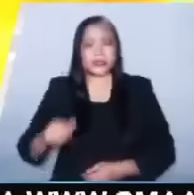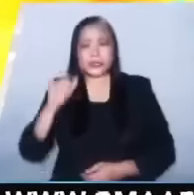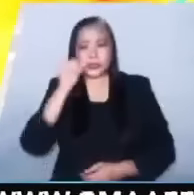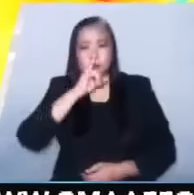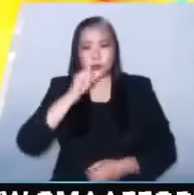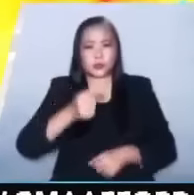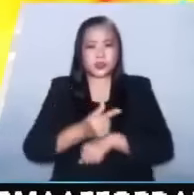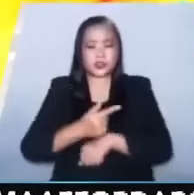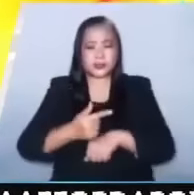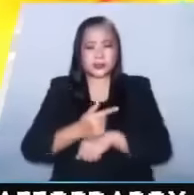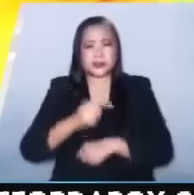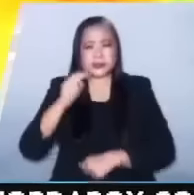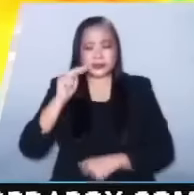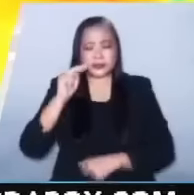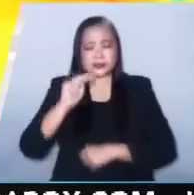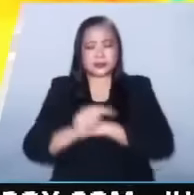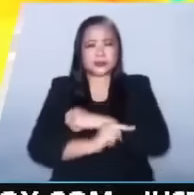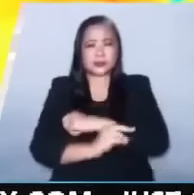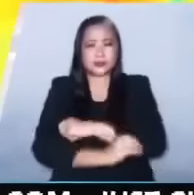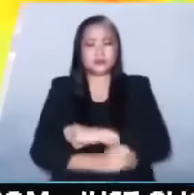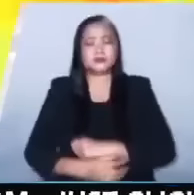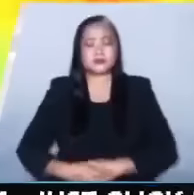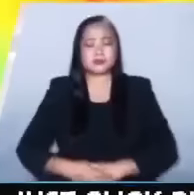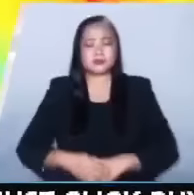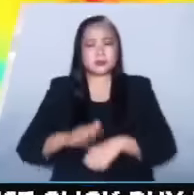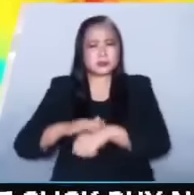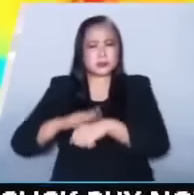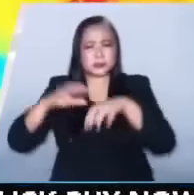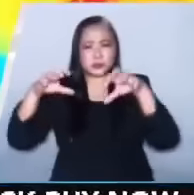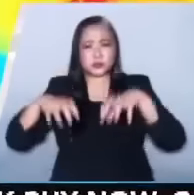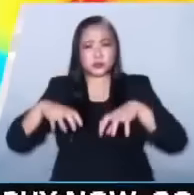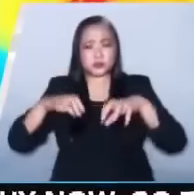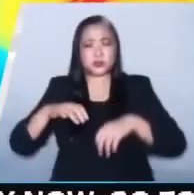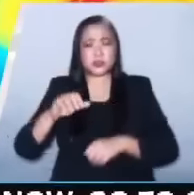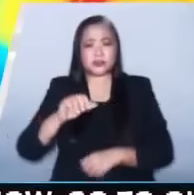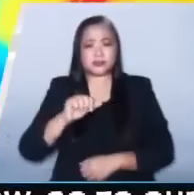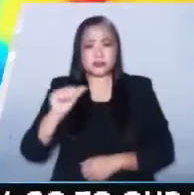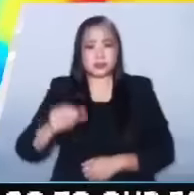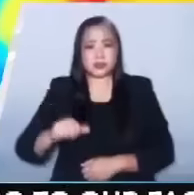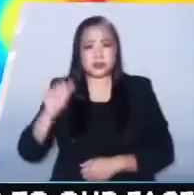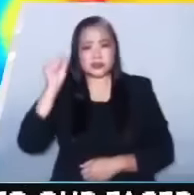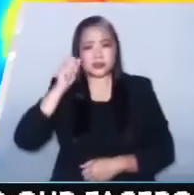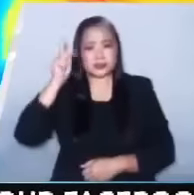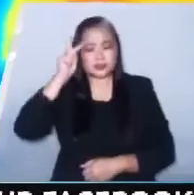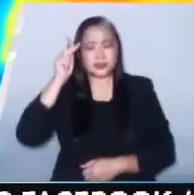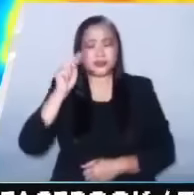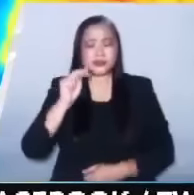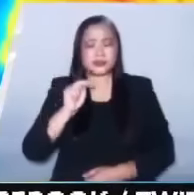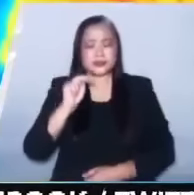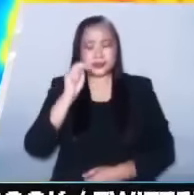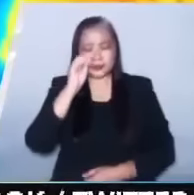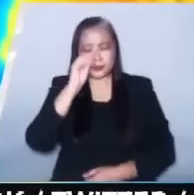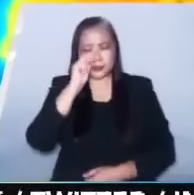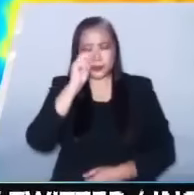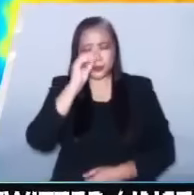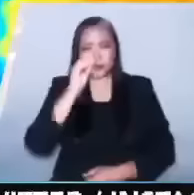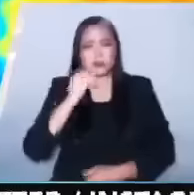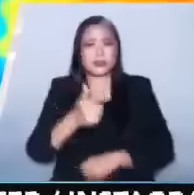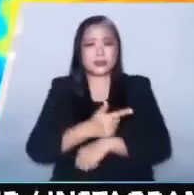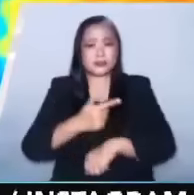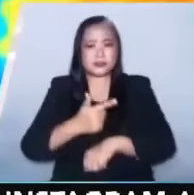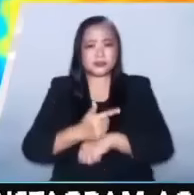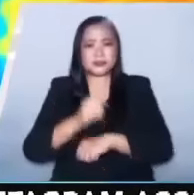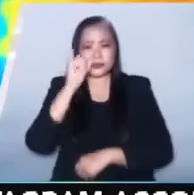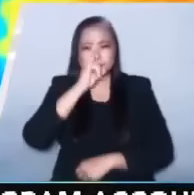Occidental. Rainfall advisory naman po sa ilang panig ng Antique, Aklan, Negros Occidental, Guimaras at Iloilo. Tatagal po ang mga